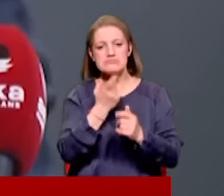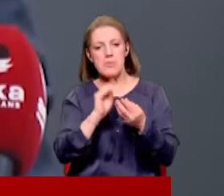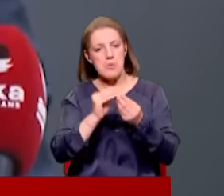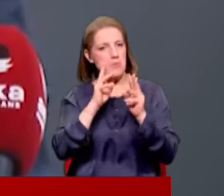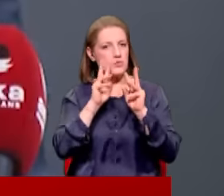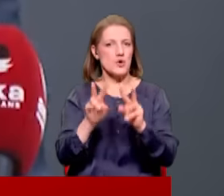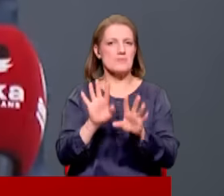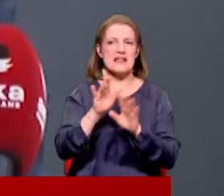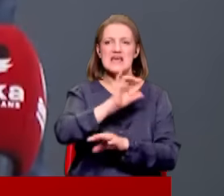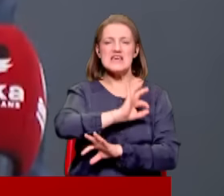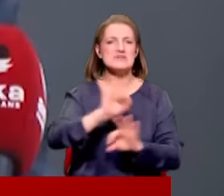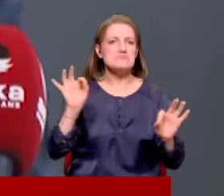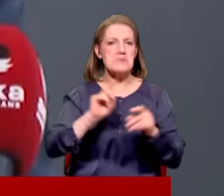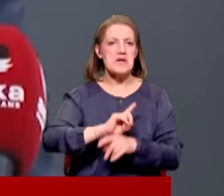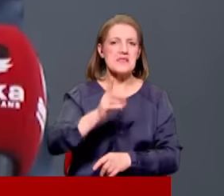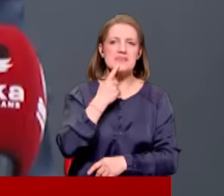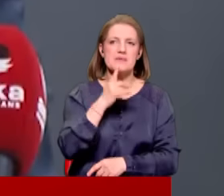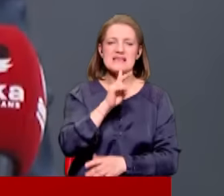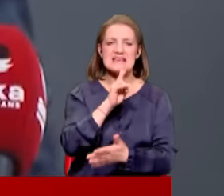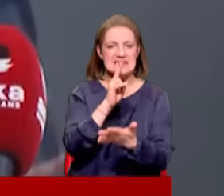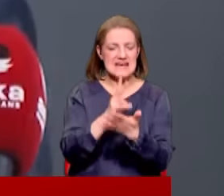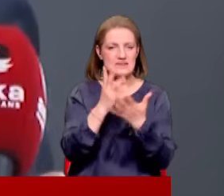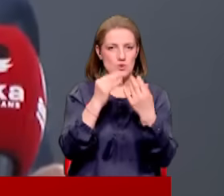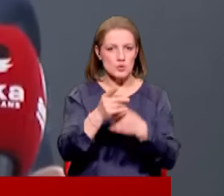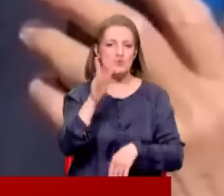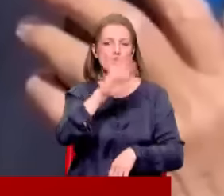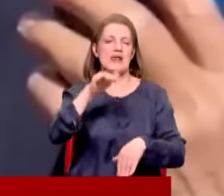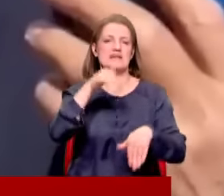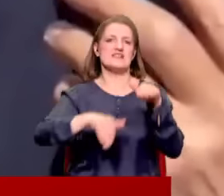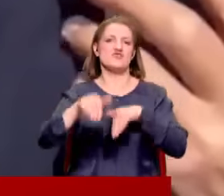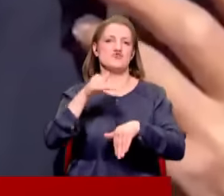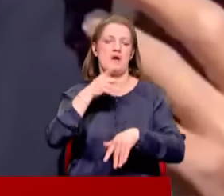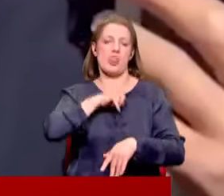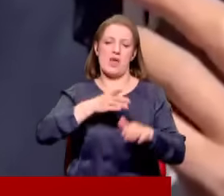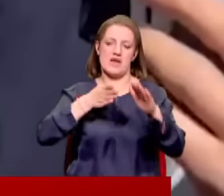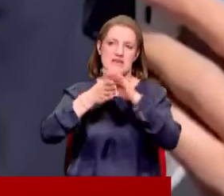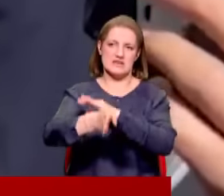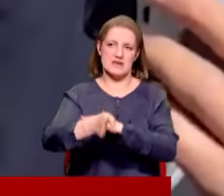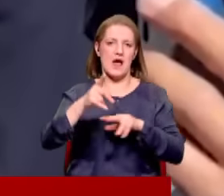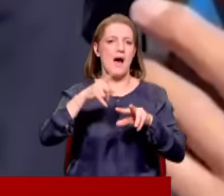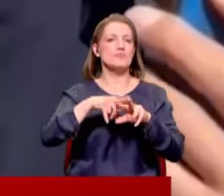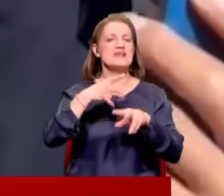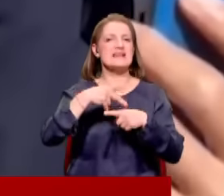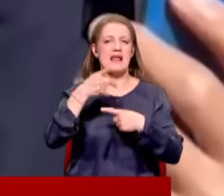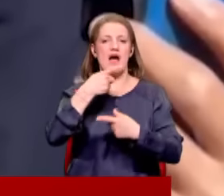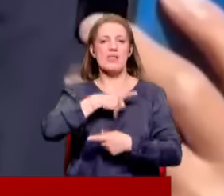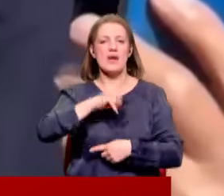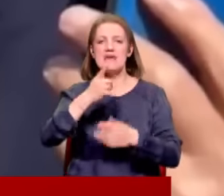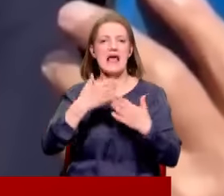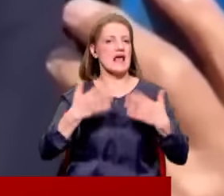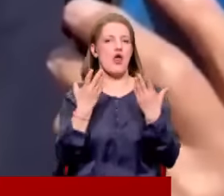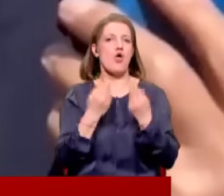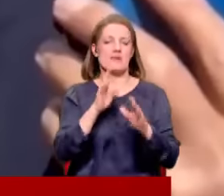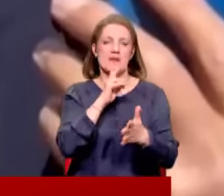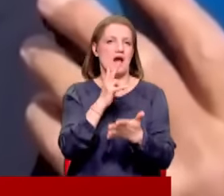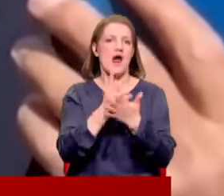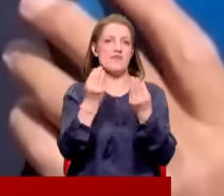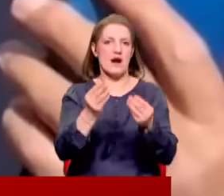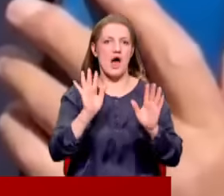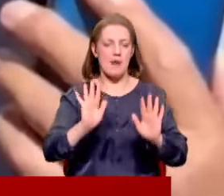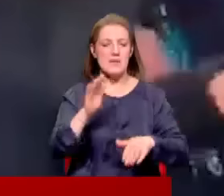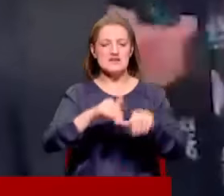görmedi. Hiç kimse itirazda bulunmadı. Kesinleşti ve seçime girdi. Yüksek Seçim Kurulu Abdullah Zeydan'ın adaylığına bir engel olmadığına karar verdi